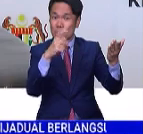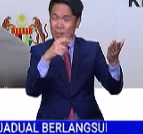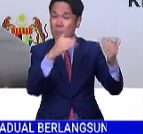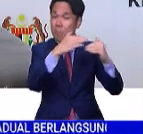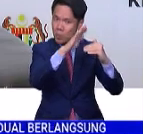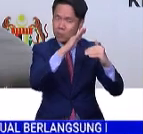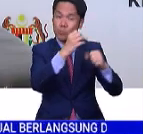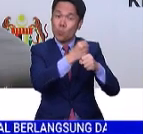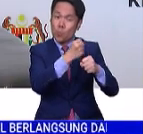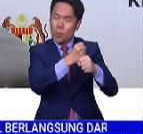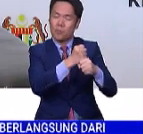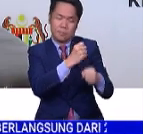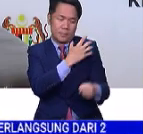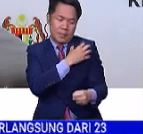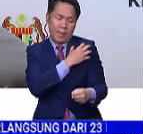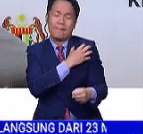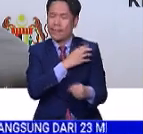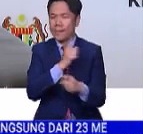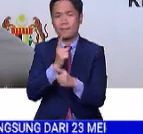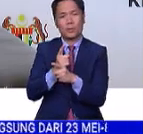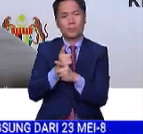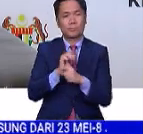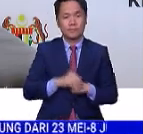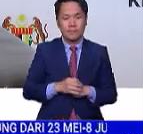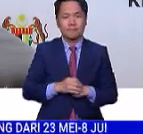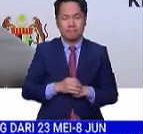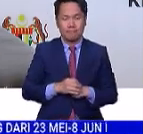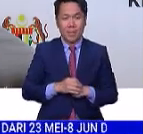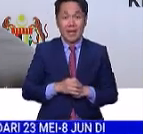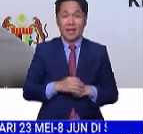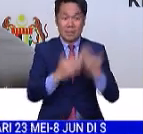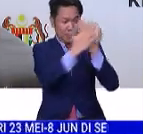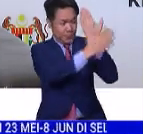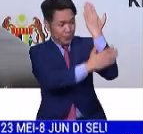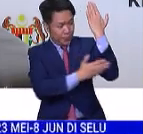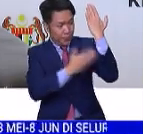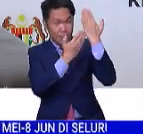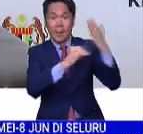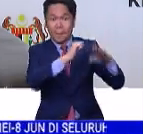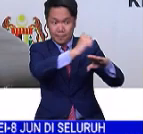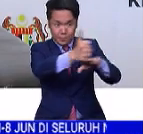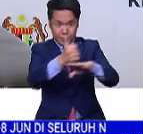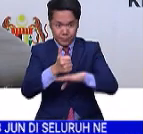betul. Mereka ini mempunyai, setiap negeri mempunyai pejabatnya.